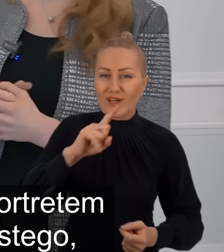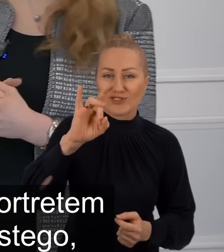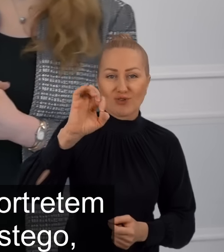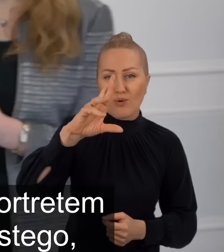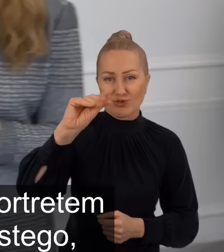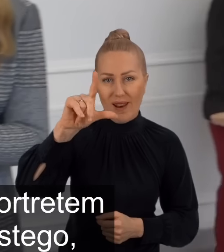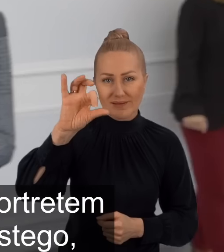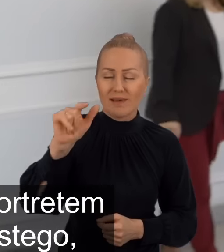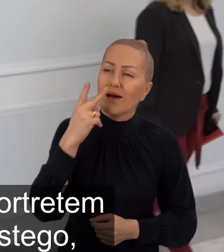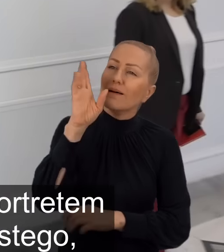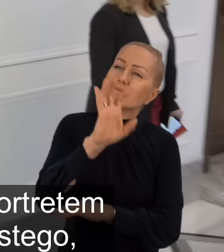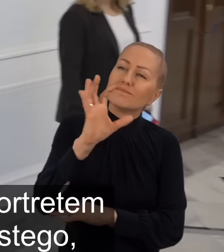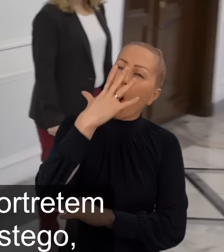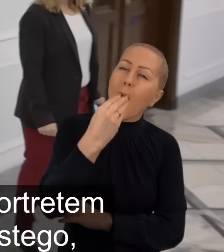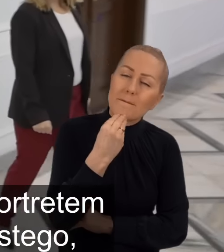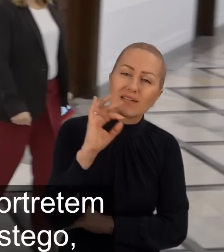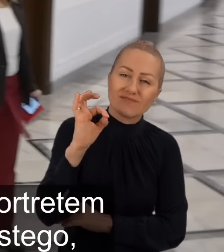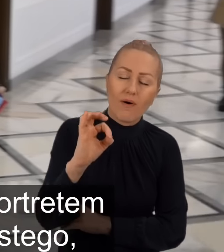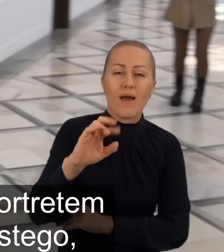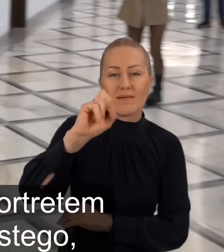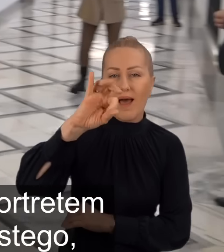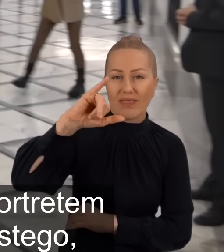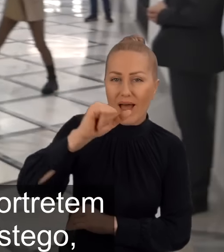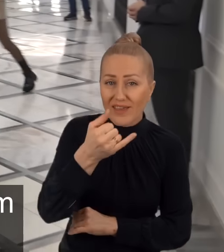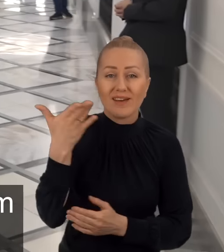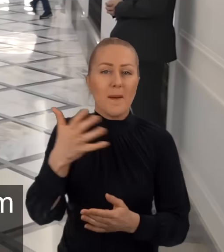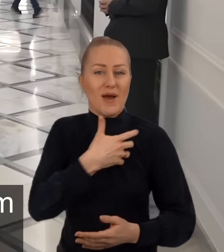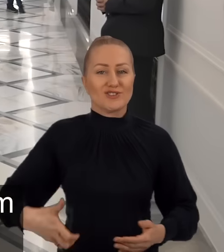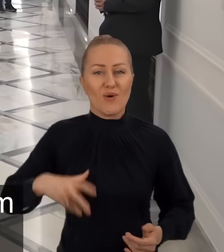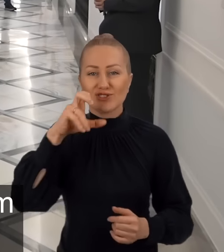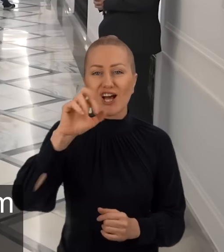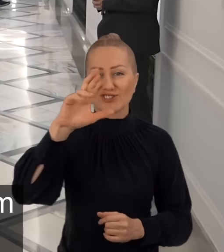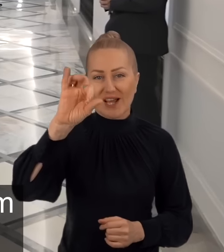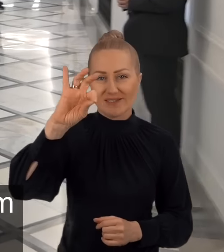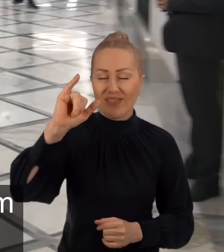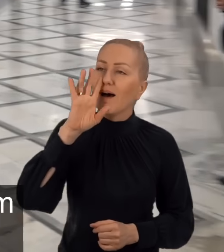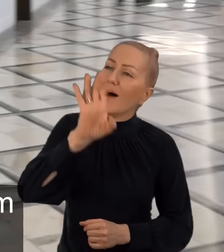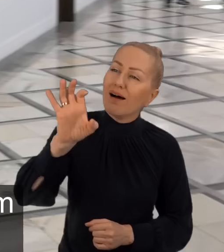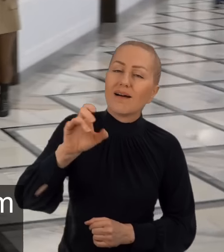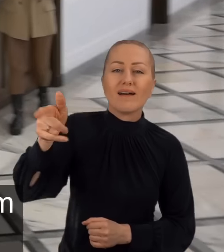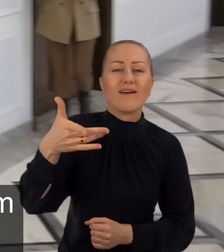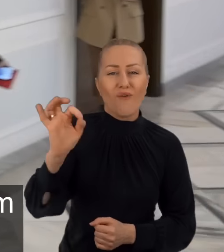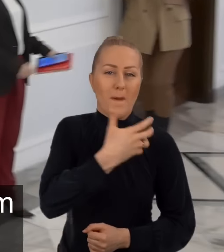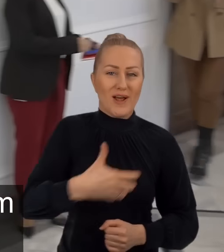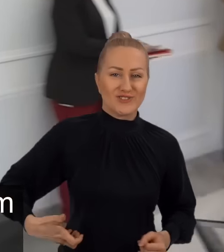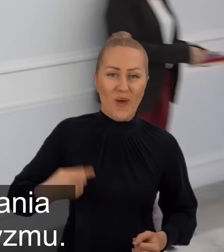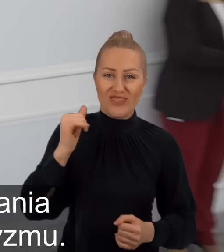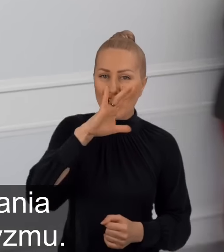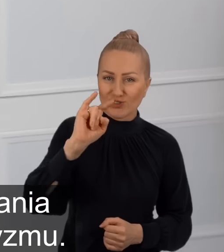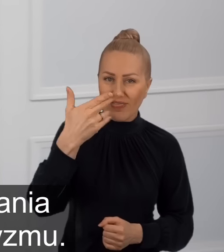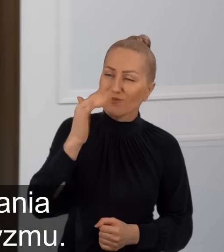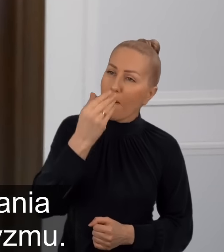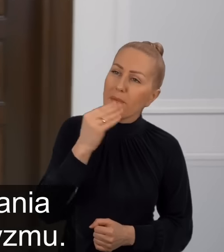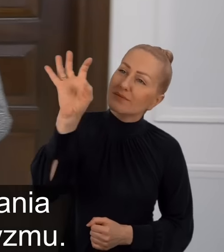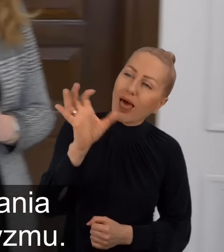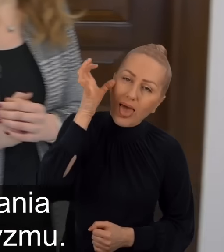który medytuje pod portretem Macieja Rataja, marszałka Czarzastego, który zasępia się pod portretem Ignacego Daszyńskiego, a więc